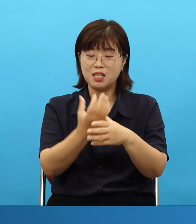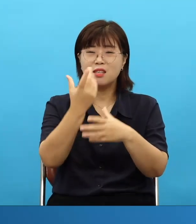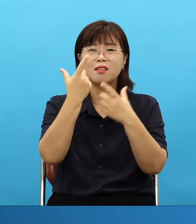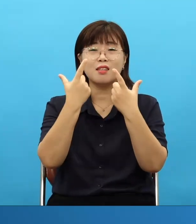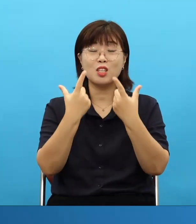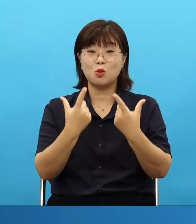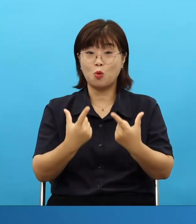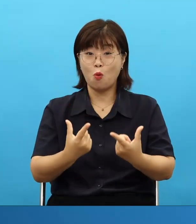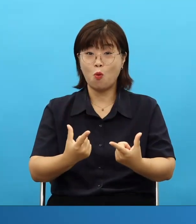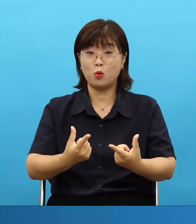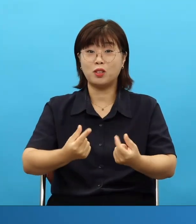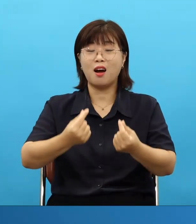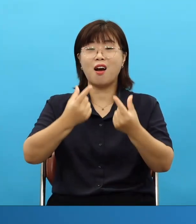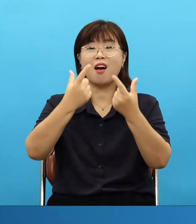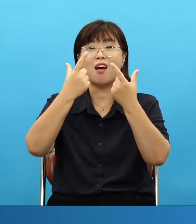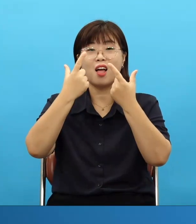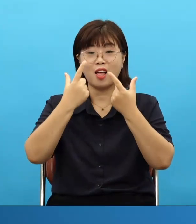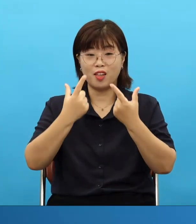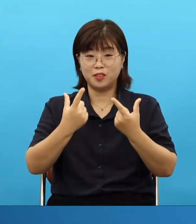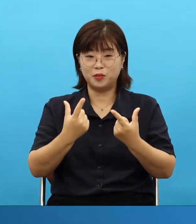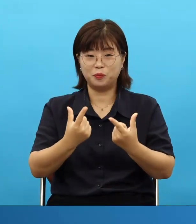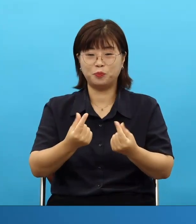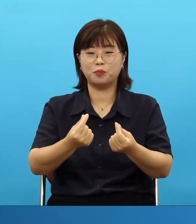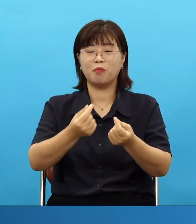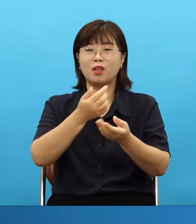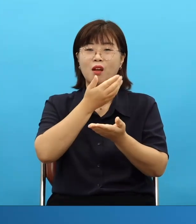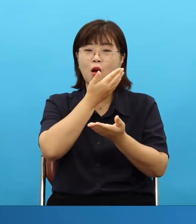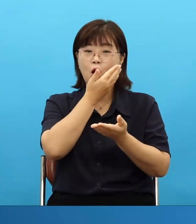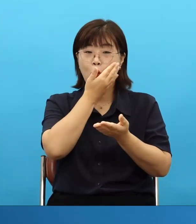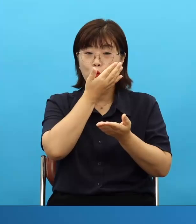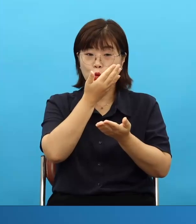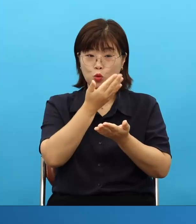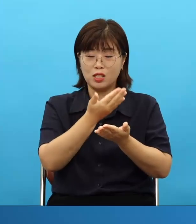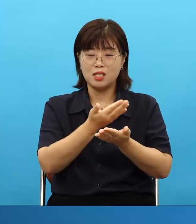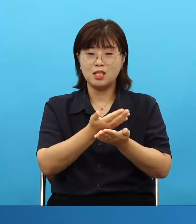생명샘 귀한 주님의 말씀은